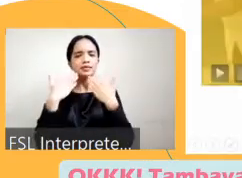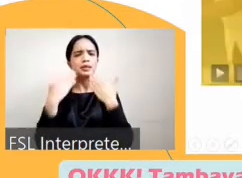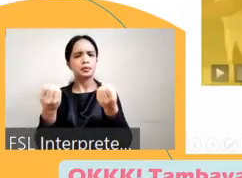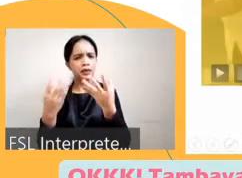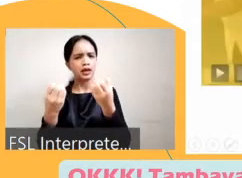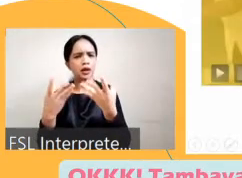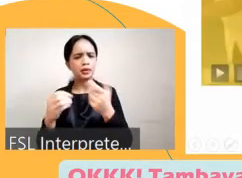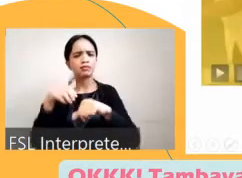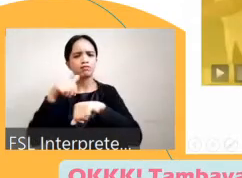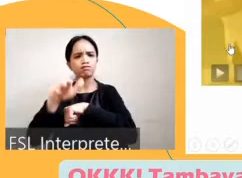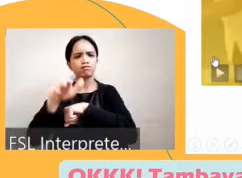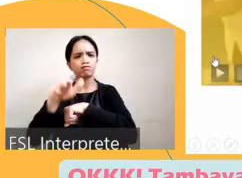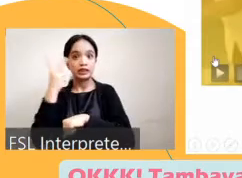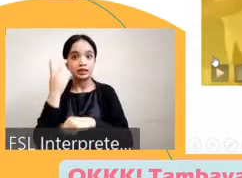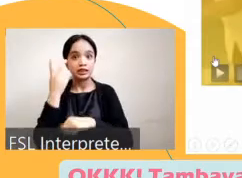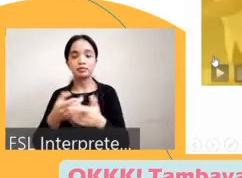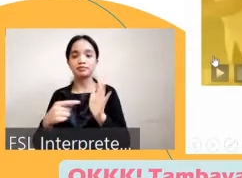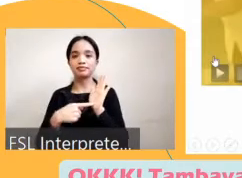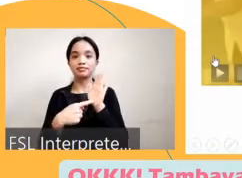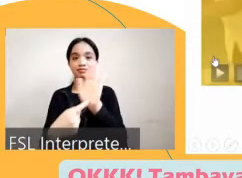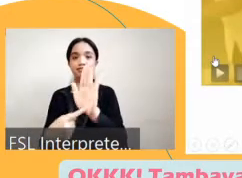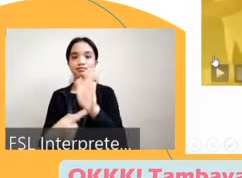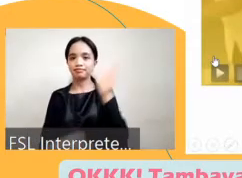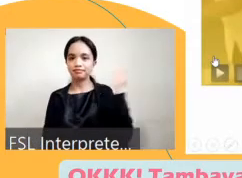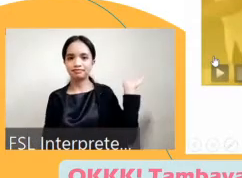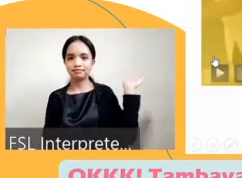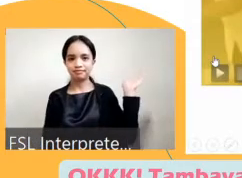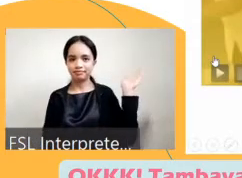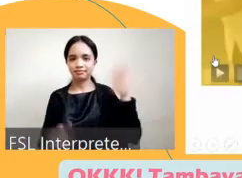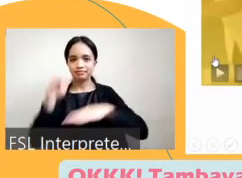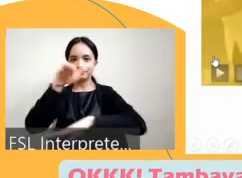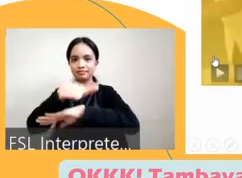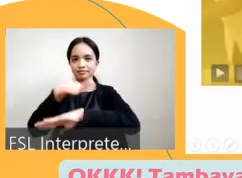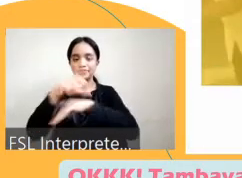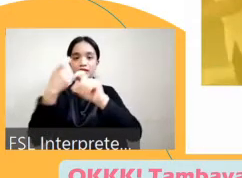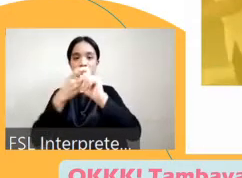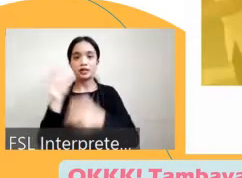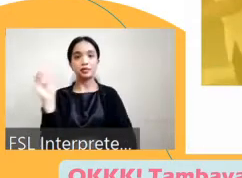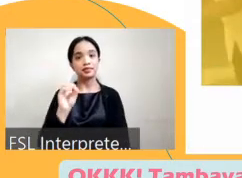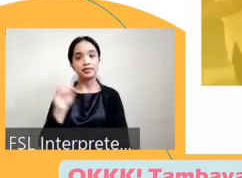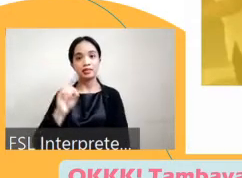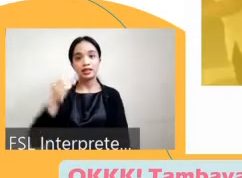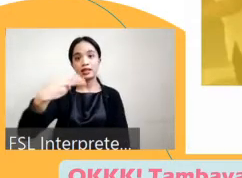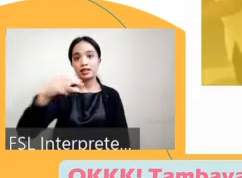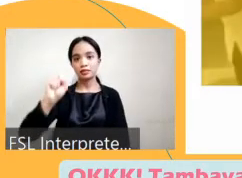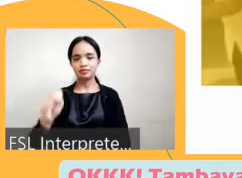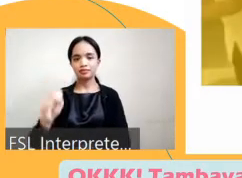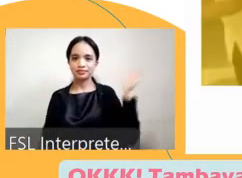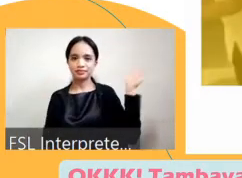po yung ma-feature ngayong hapon na ito. Mula sa Divisoria High School, pasok!